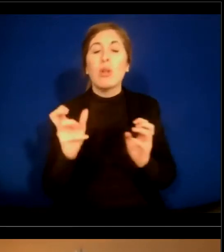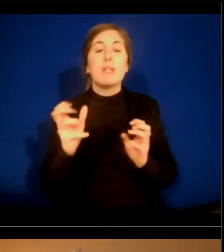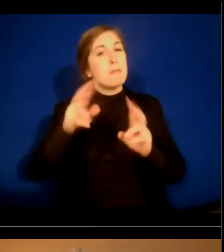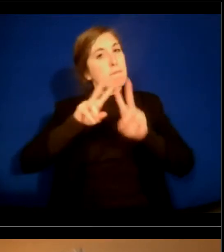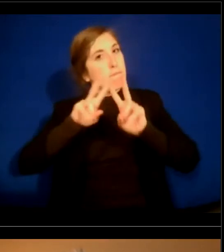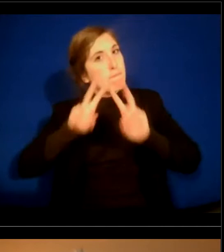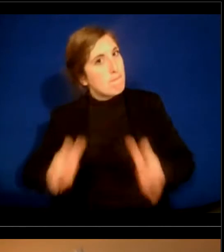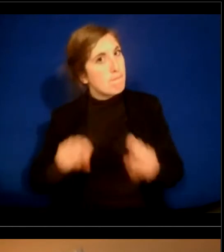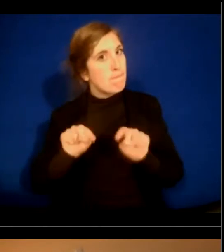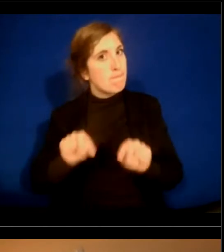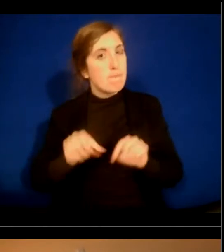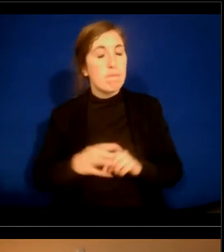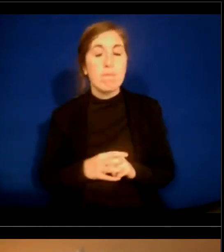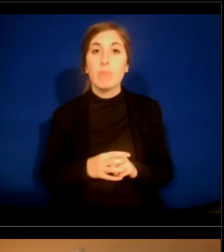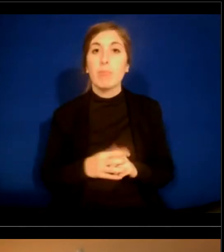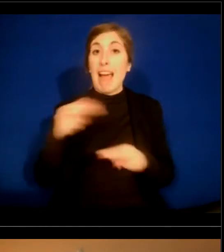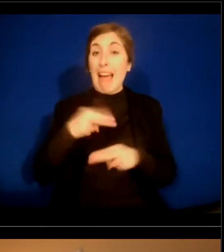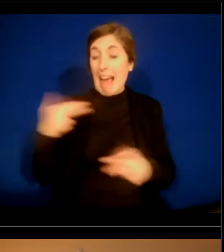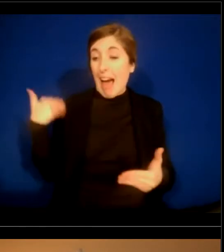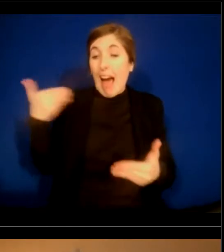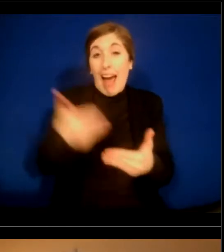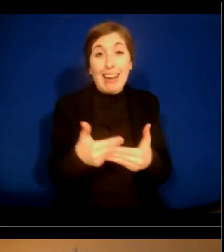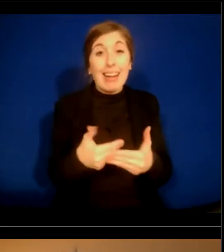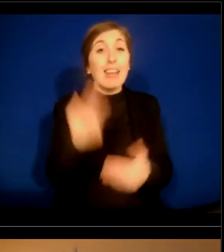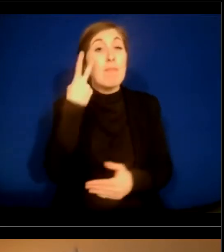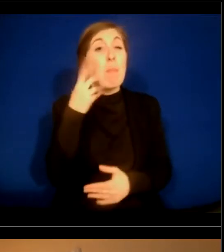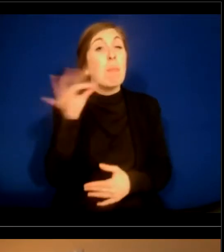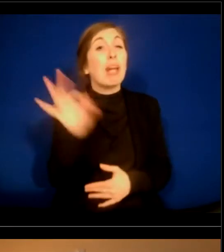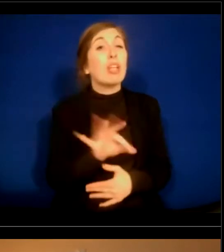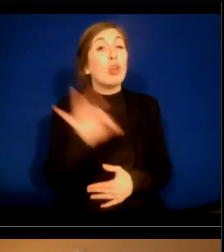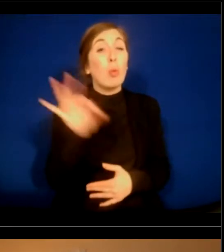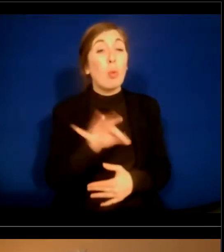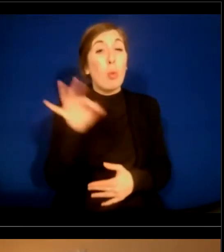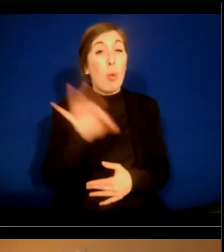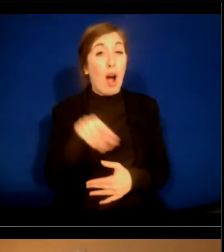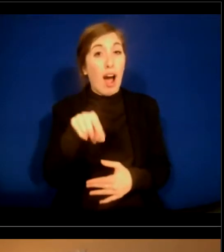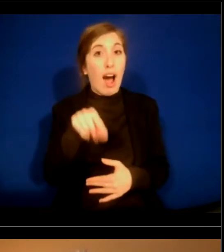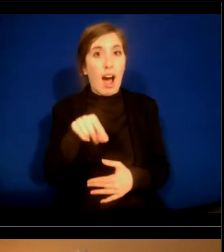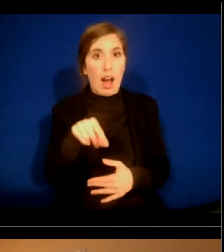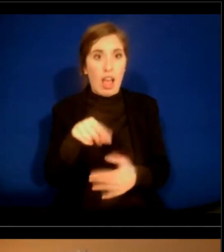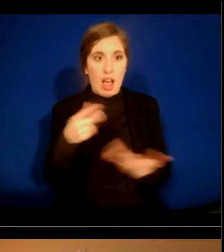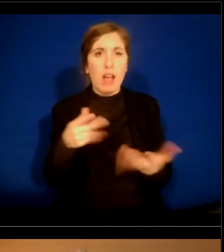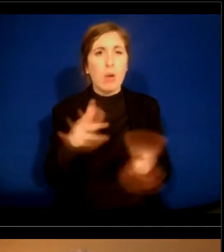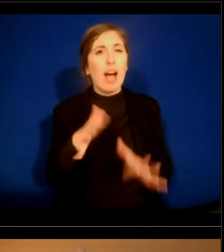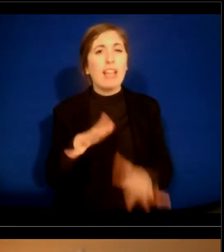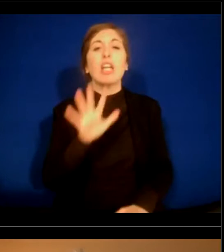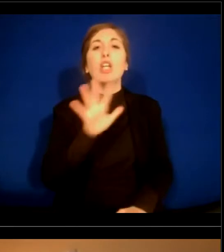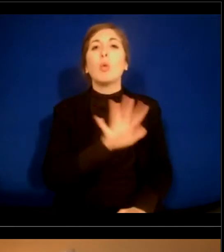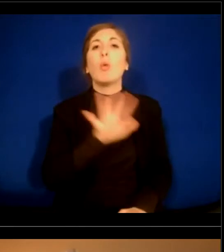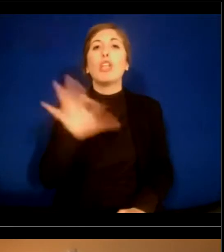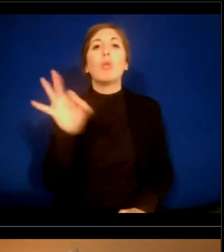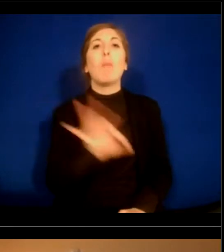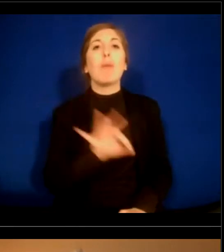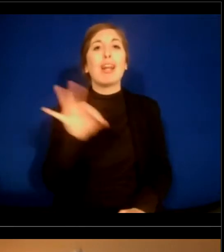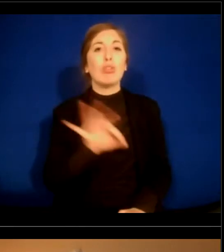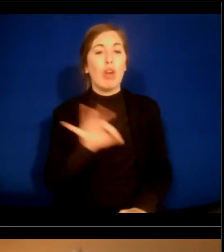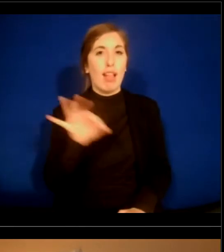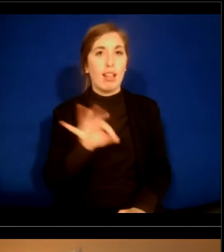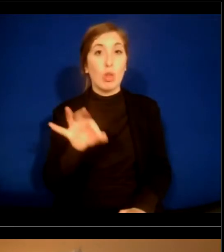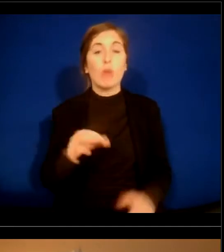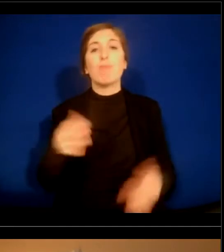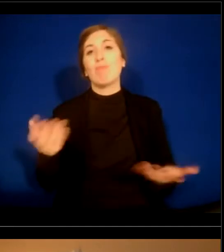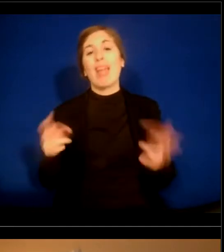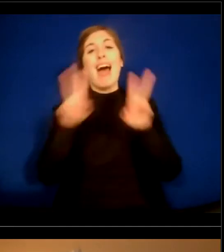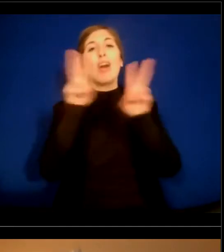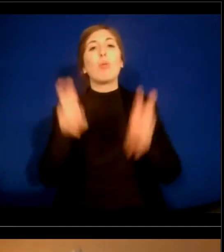tassi di sopravvivenza, quando abbiamo iniziato a lavorare in Ucraina, erano di circa il 55%. Il tema dell'oncologia pediatrica